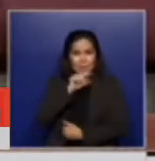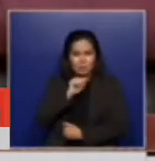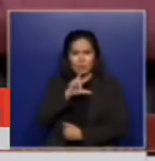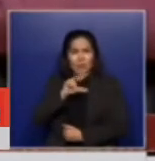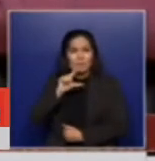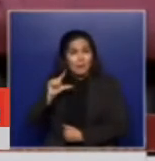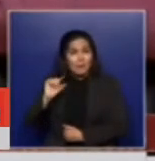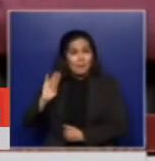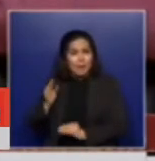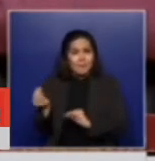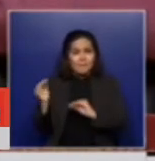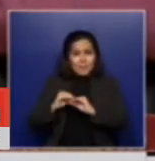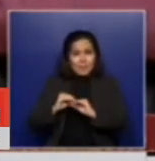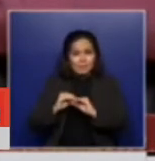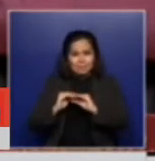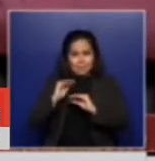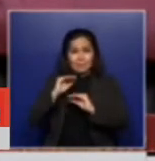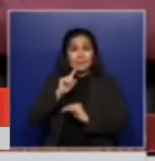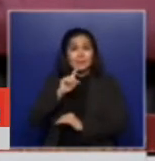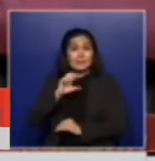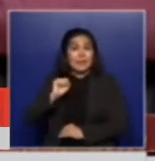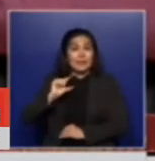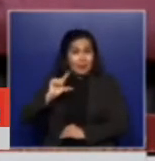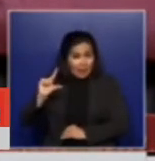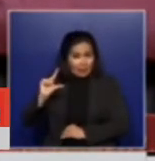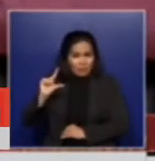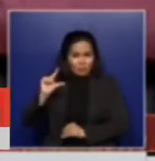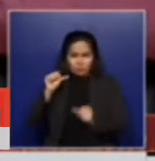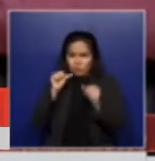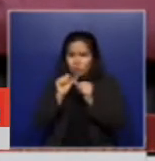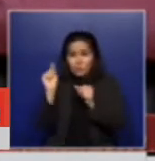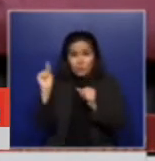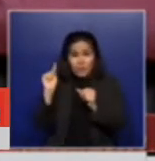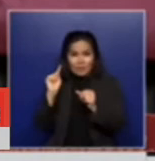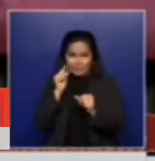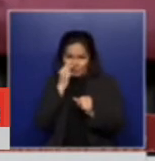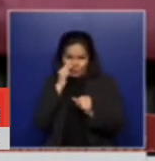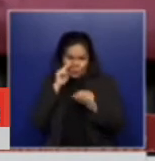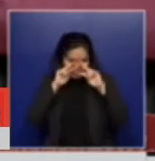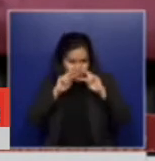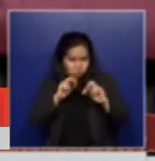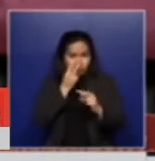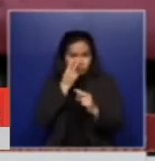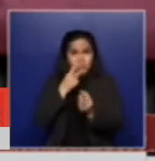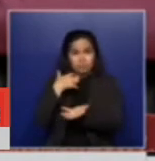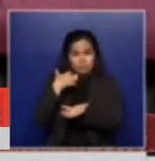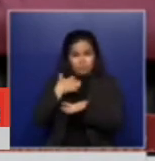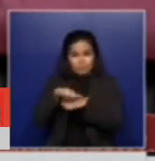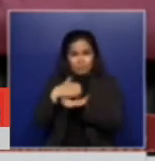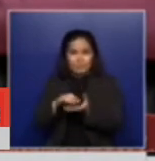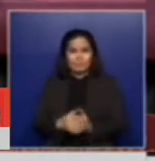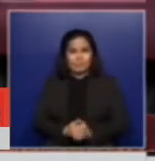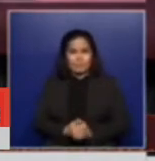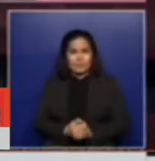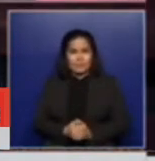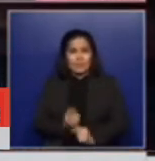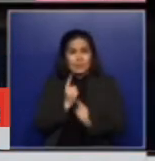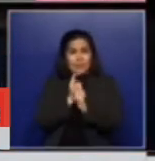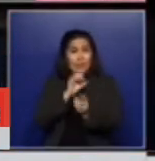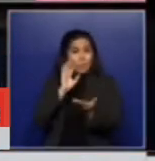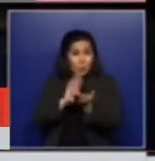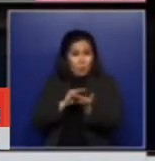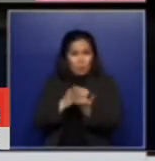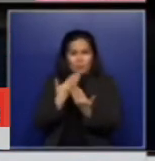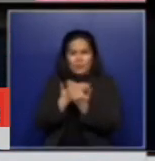าดูครับแสนล้านมันไปอยู่ตรงไหนนะครับจากงบประมาณโดยสังเขปนะ